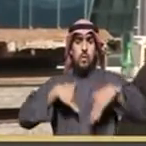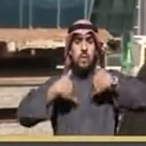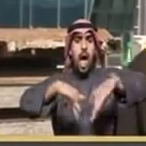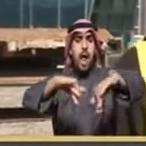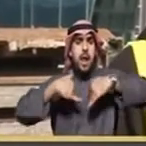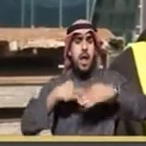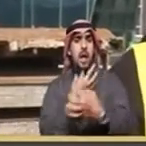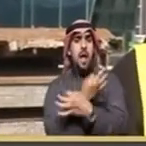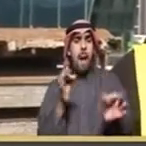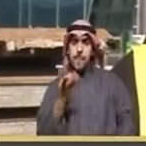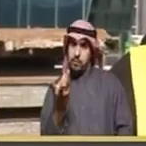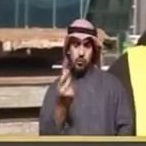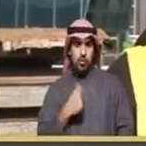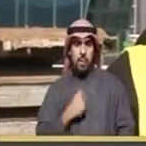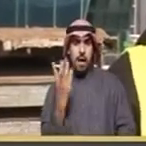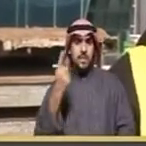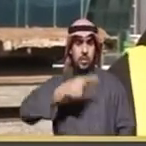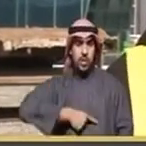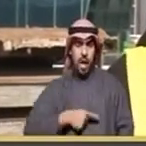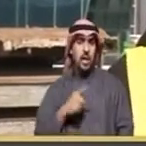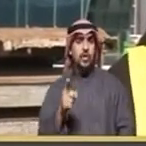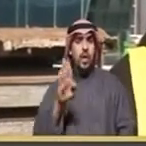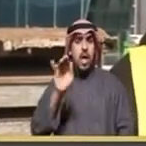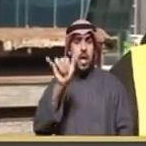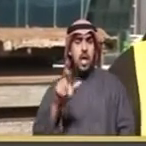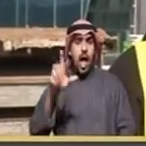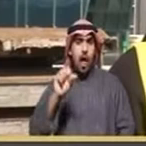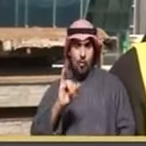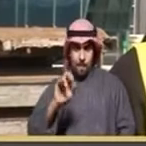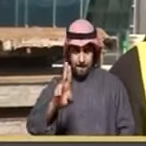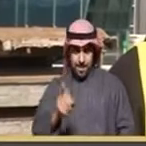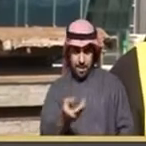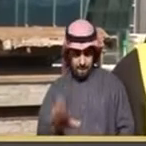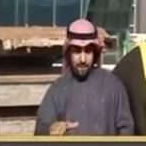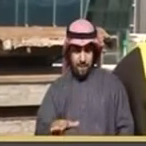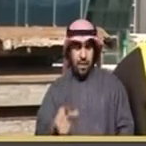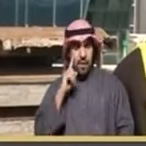كيلومتر ارضي يتخلله 5 كيلومتر طريق رابط،